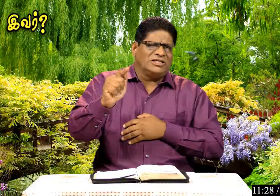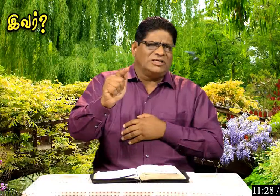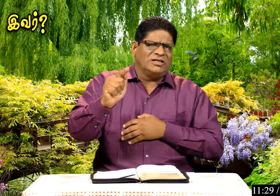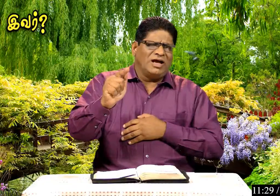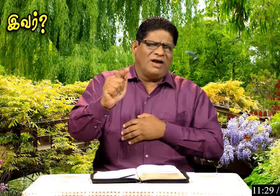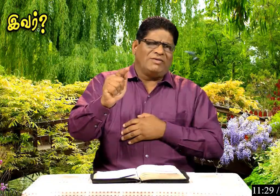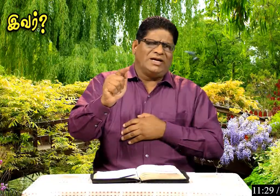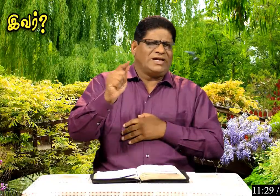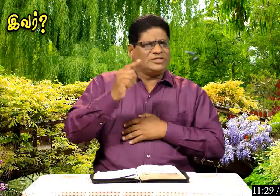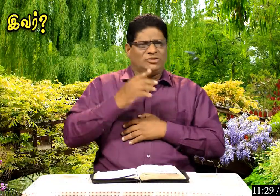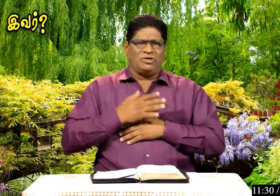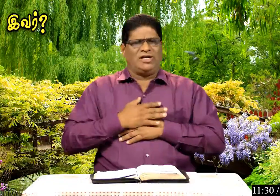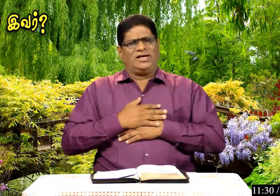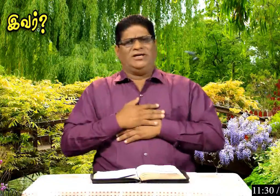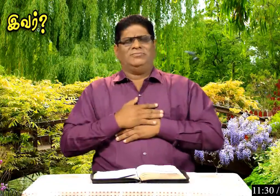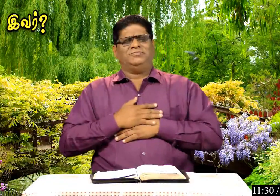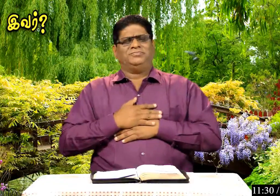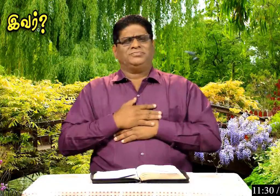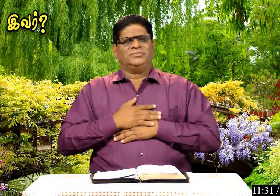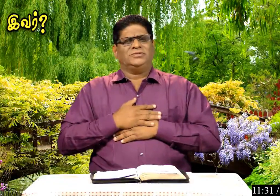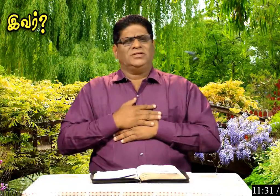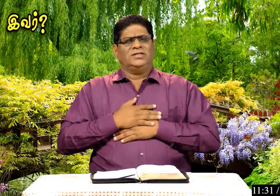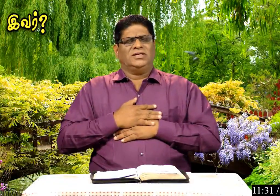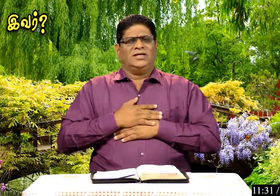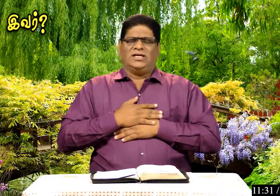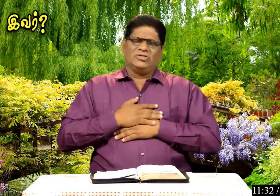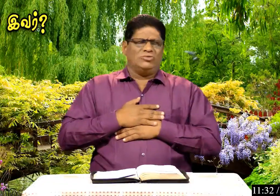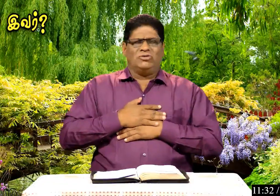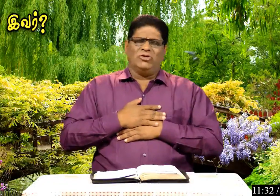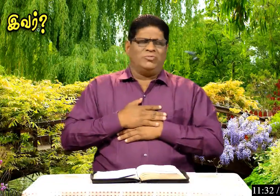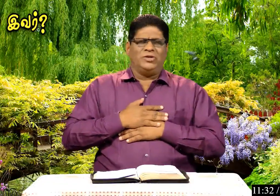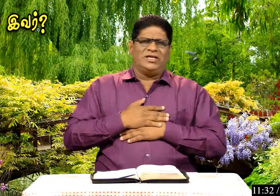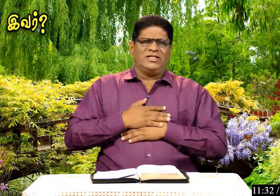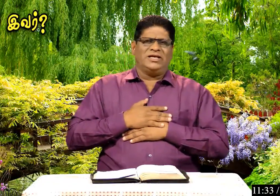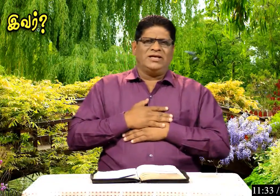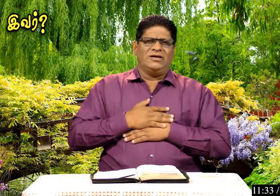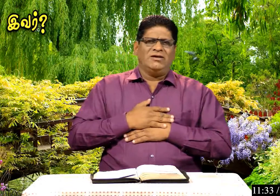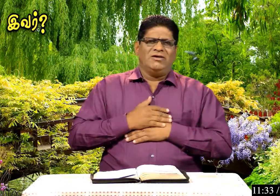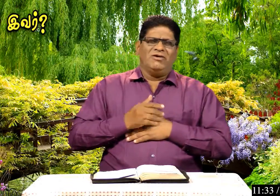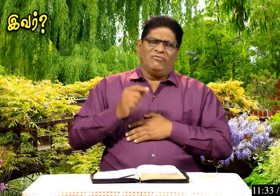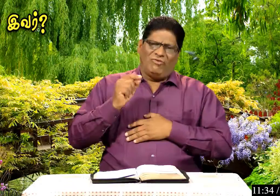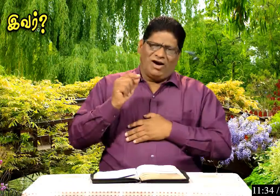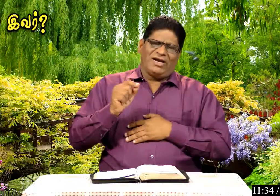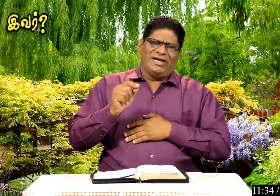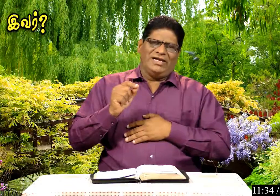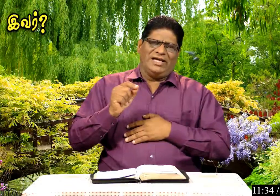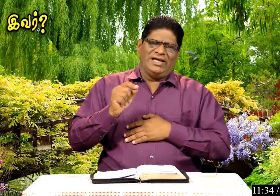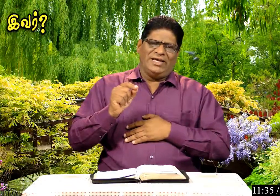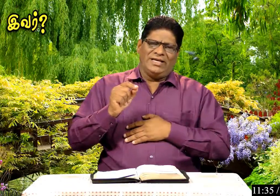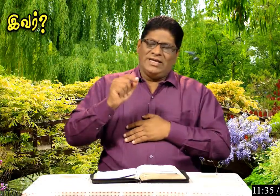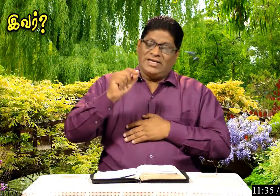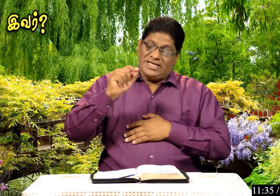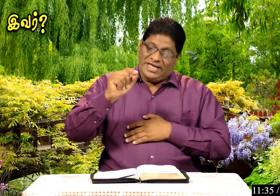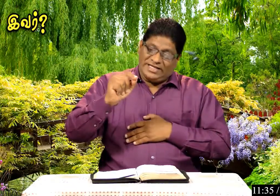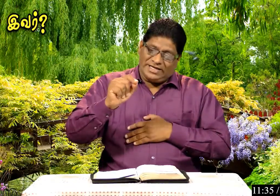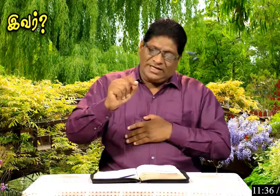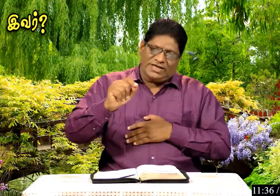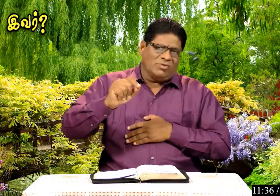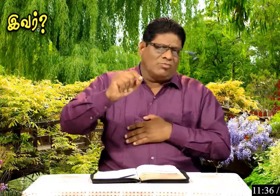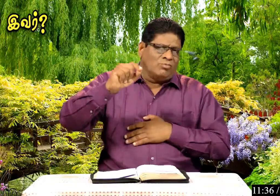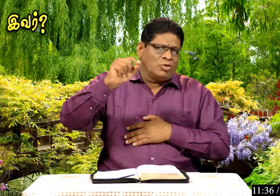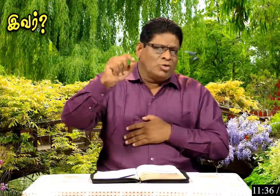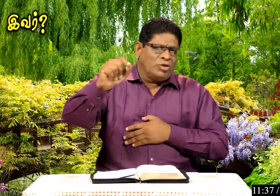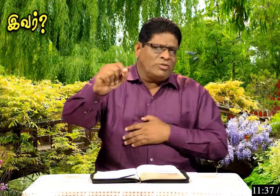குறித்து அவர்கள் கற்றுக்கொண்டார்கள். நான் சொல்வது உங்களுக்கு புரிகிறதா? வாழ்க்கையிலே